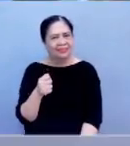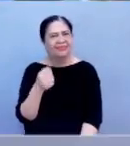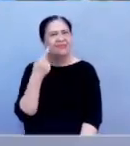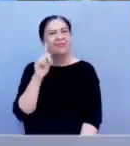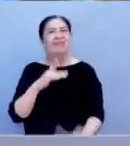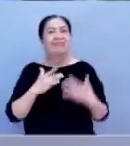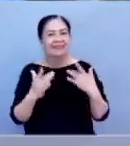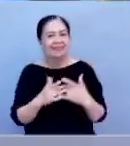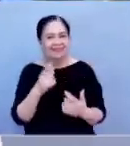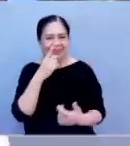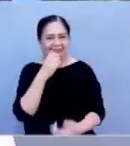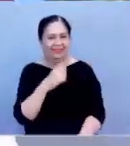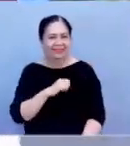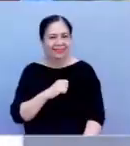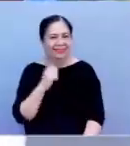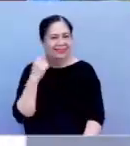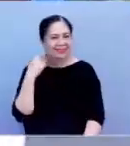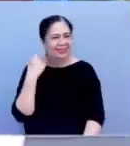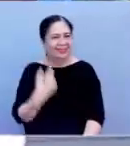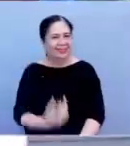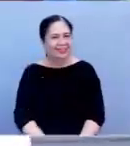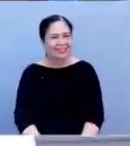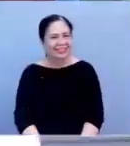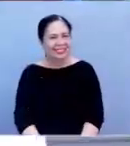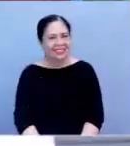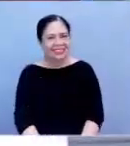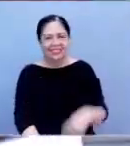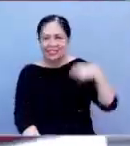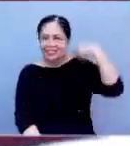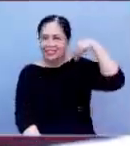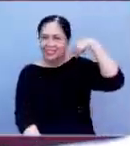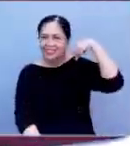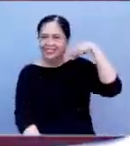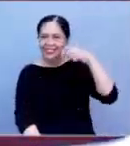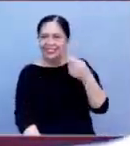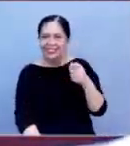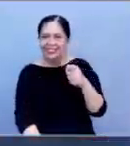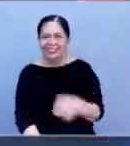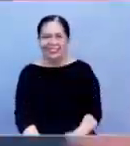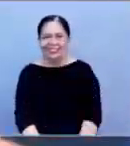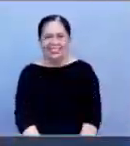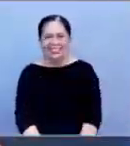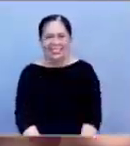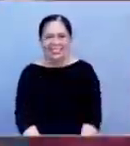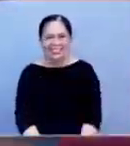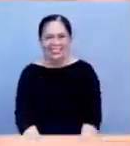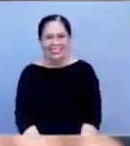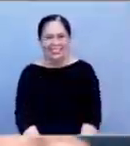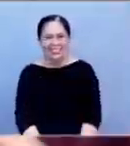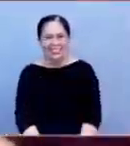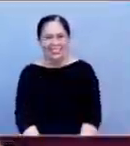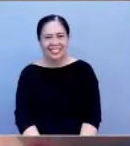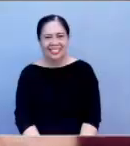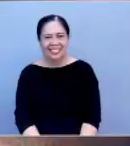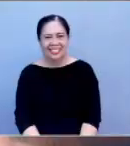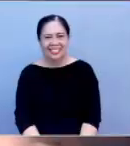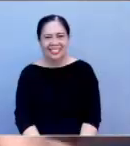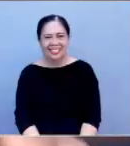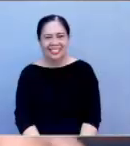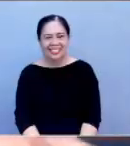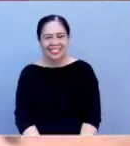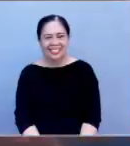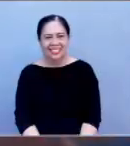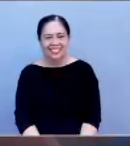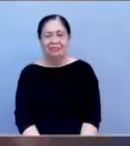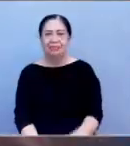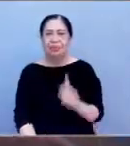ano? Tanong mo. May susi siya dito sa... Wala lang po. Wala. Oh, sige. Wala. Ano na lang yung susi sa tagumpay